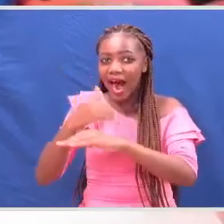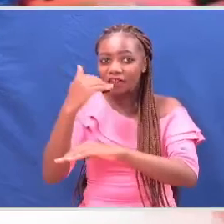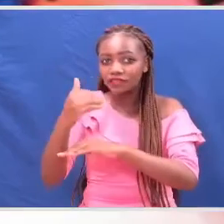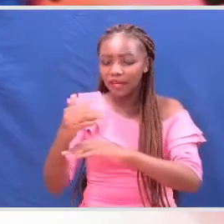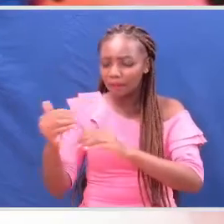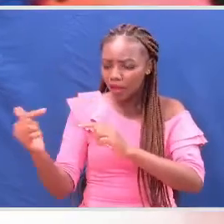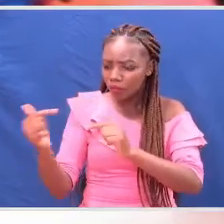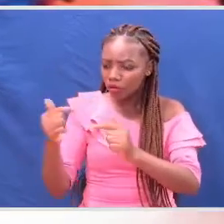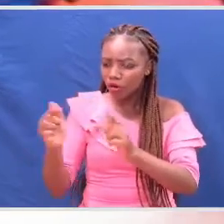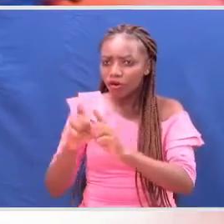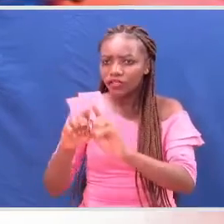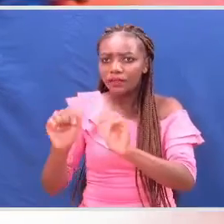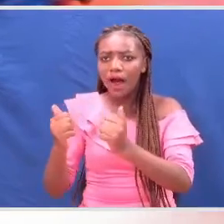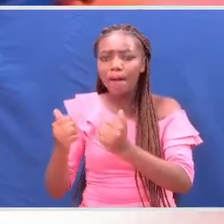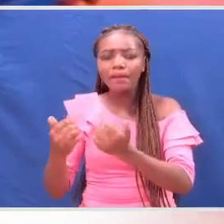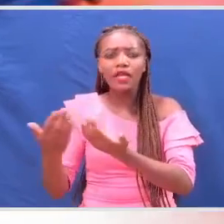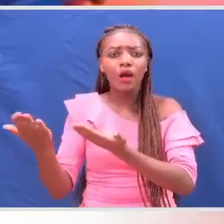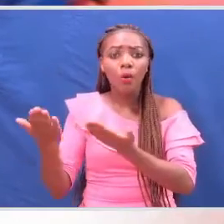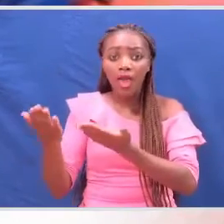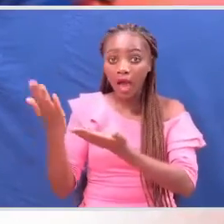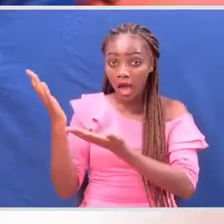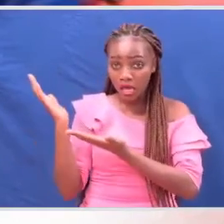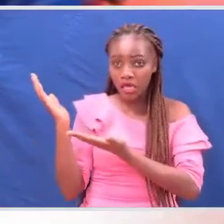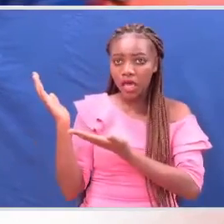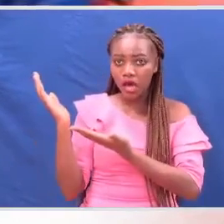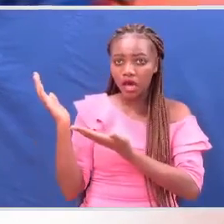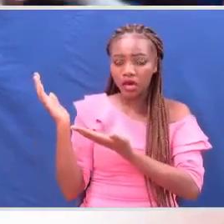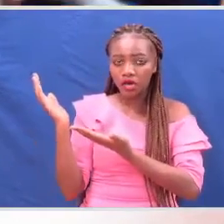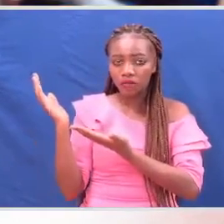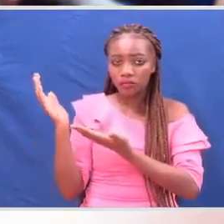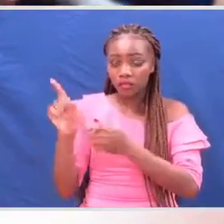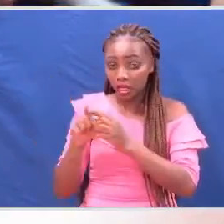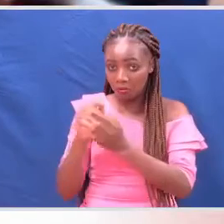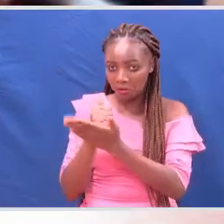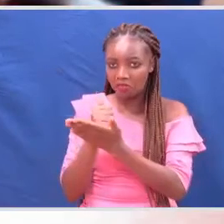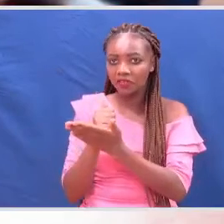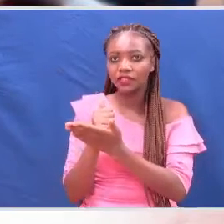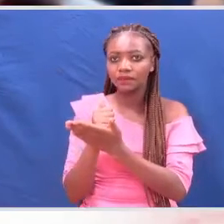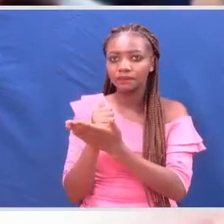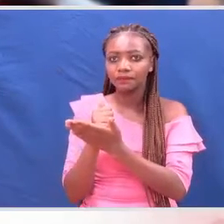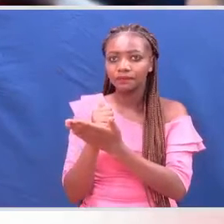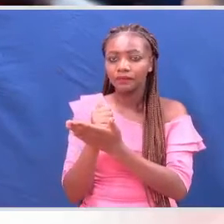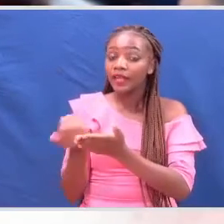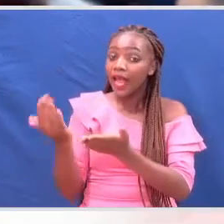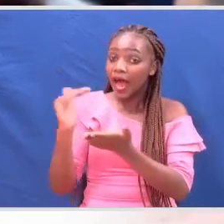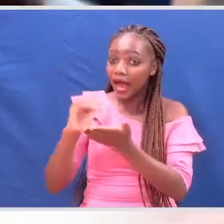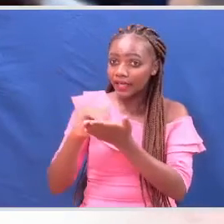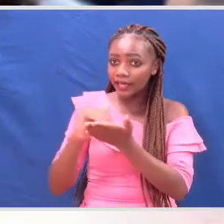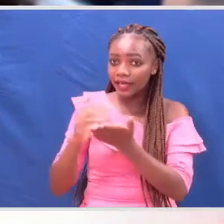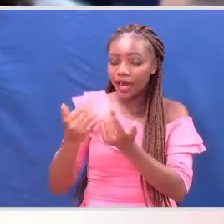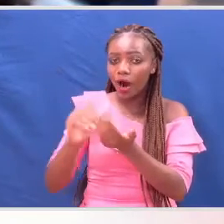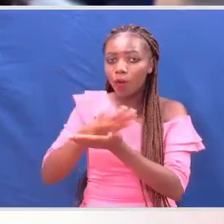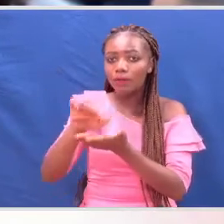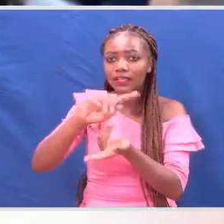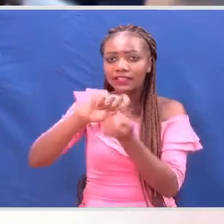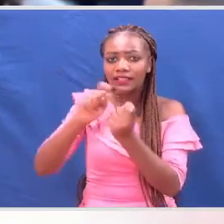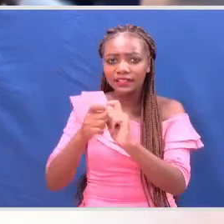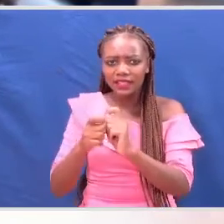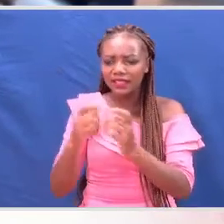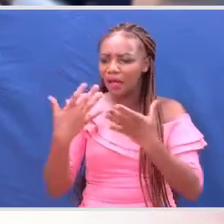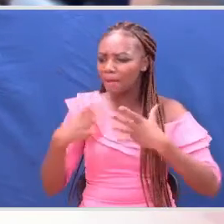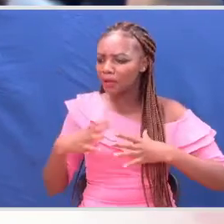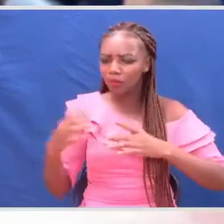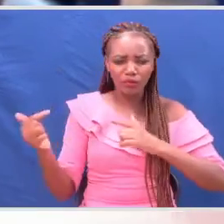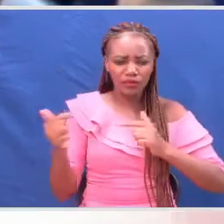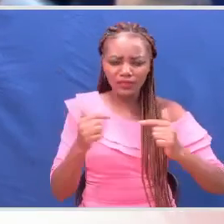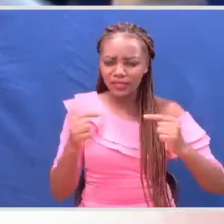aina hii kushuhudiwa hapa, majengo haya ya waheshimiwa kwa mara nyingine yakigeuka kuwa uwanja wa